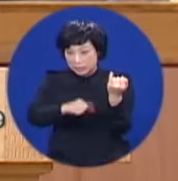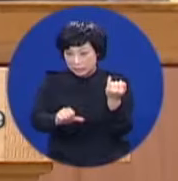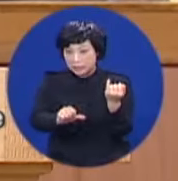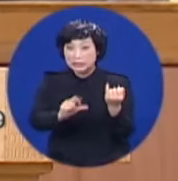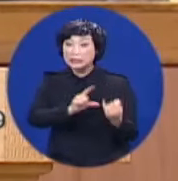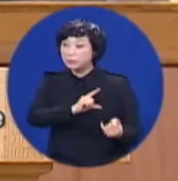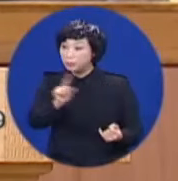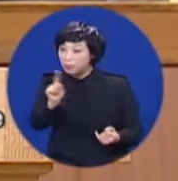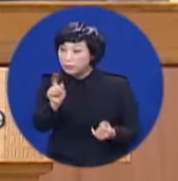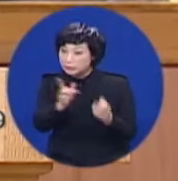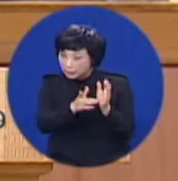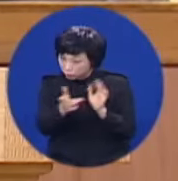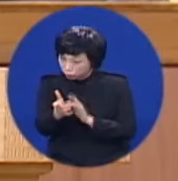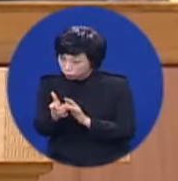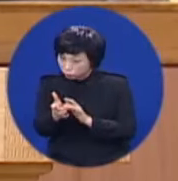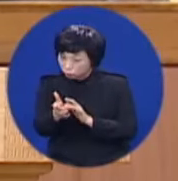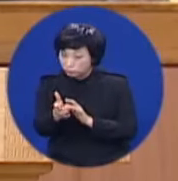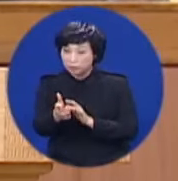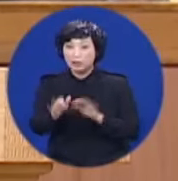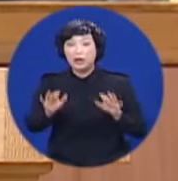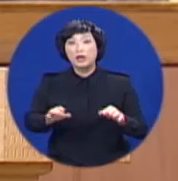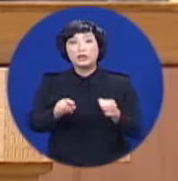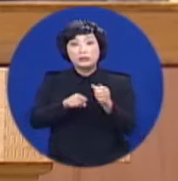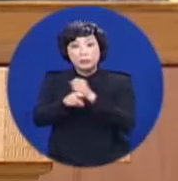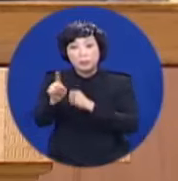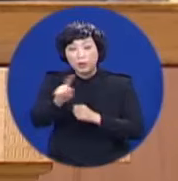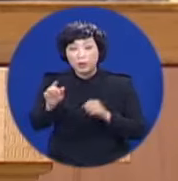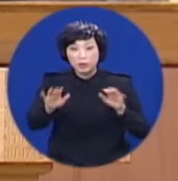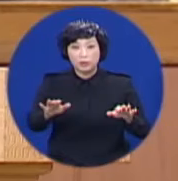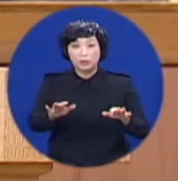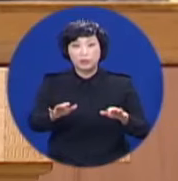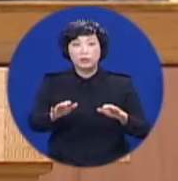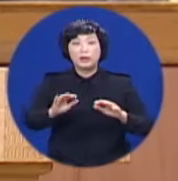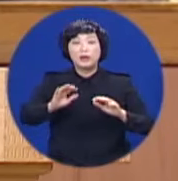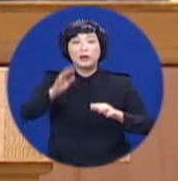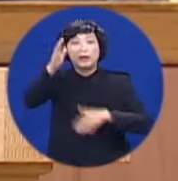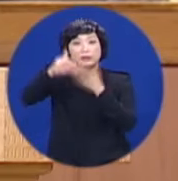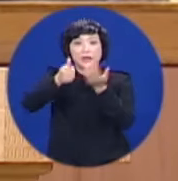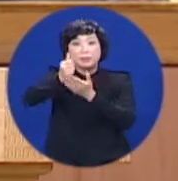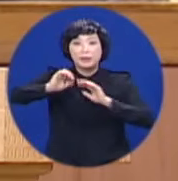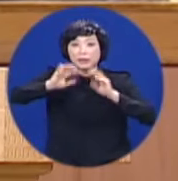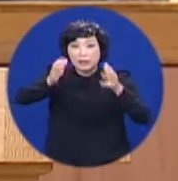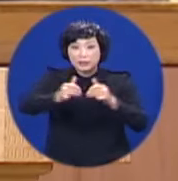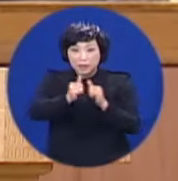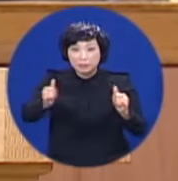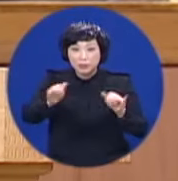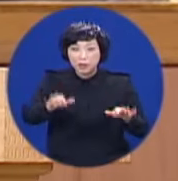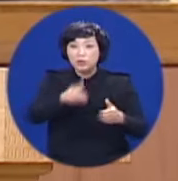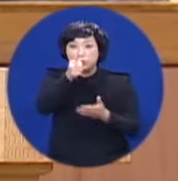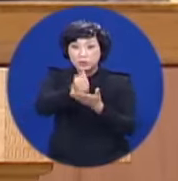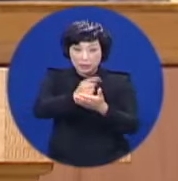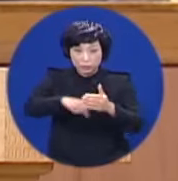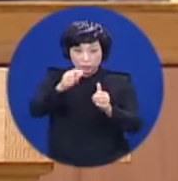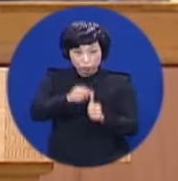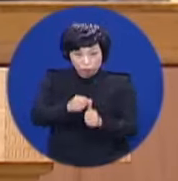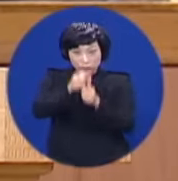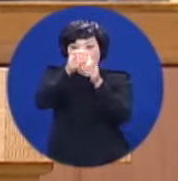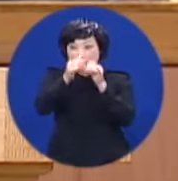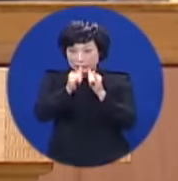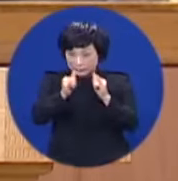이름을 예수라 하라. 이는 그가 자기 백성을 저의 죄에서